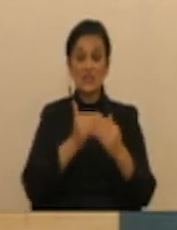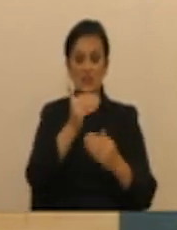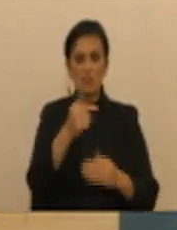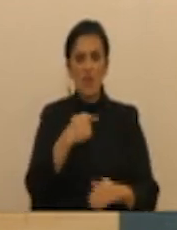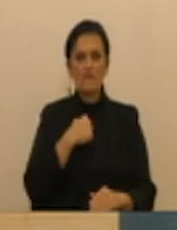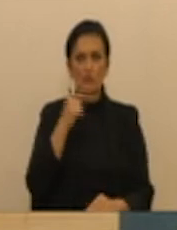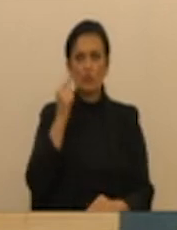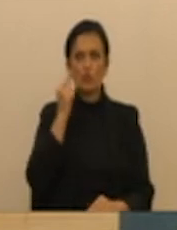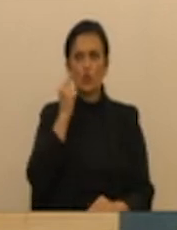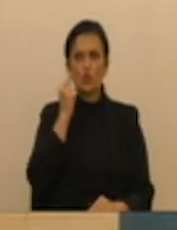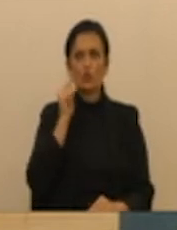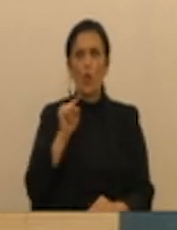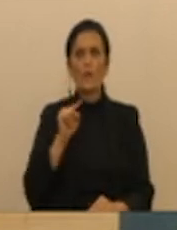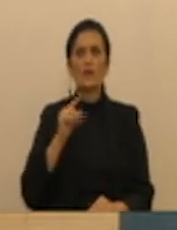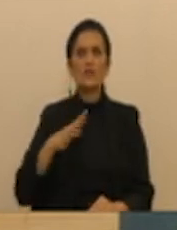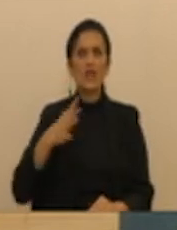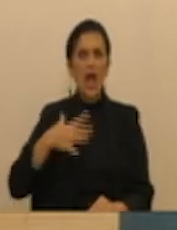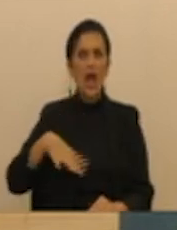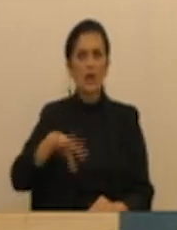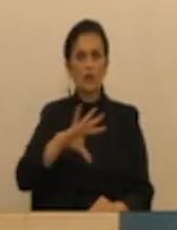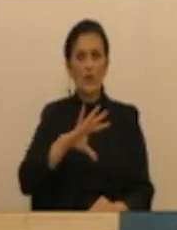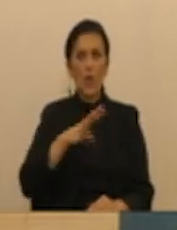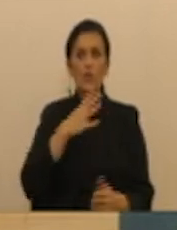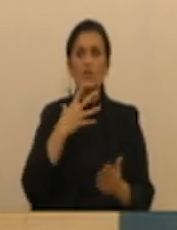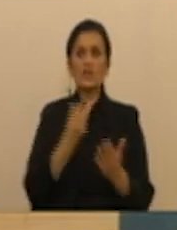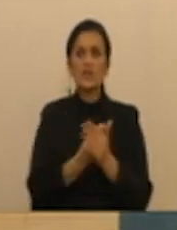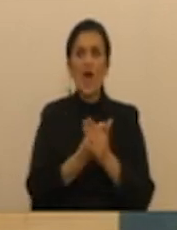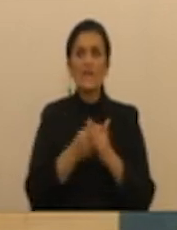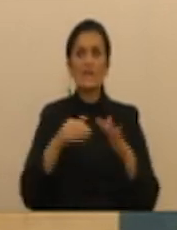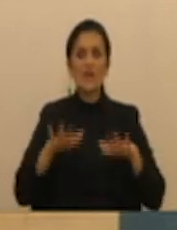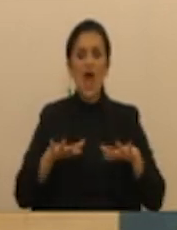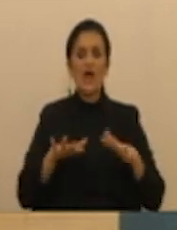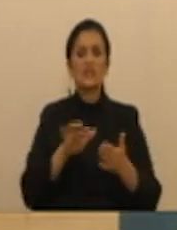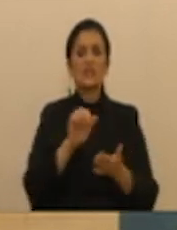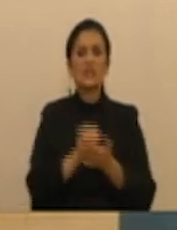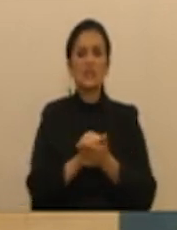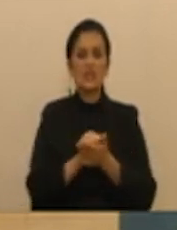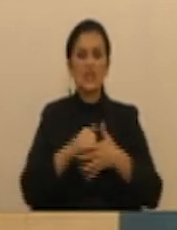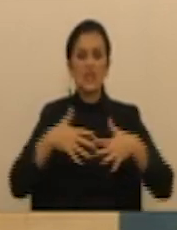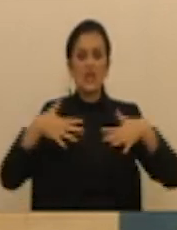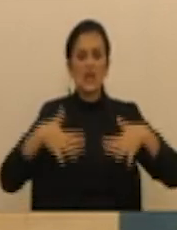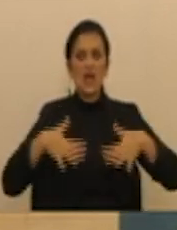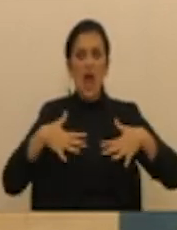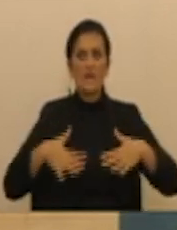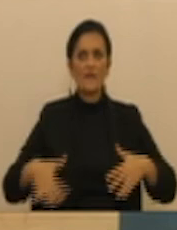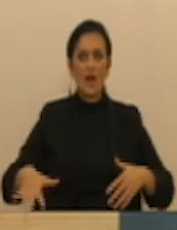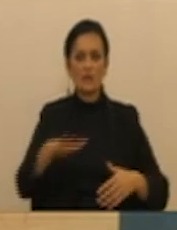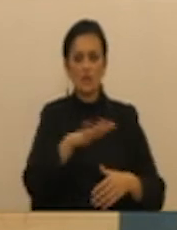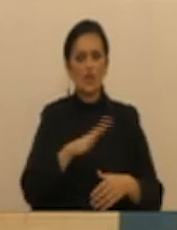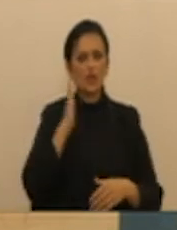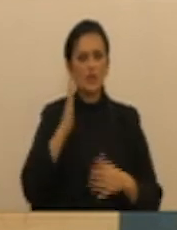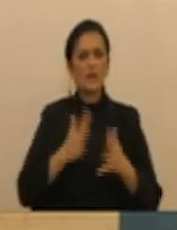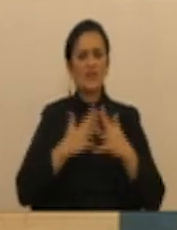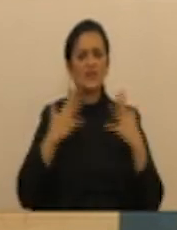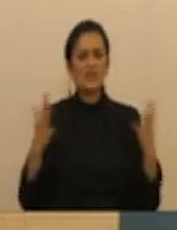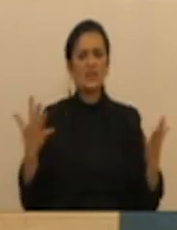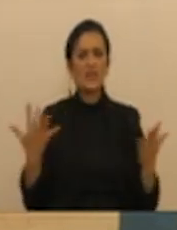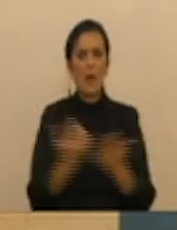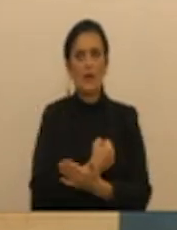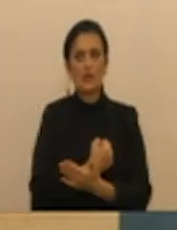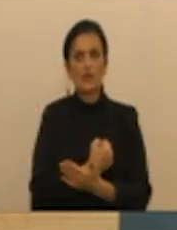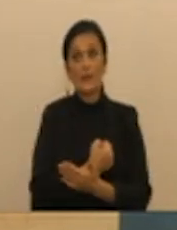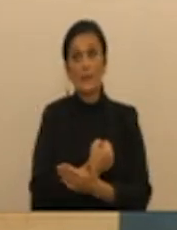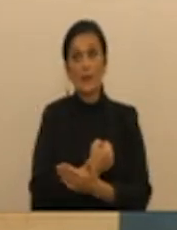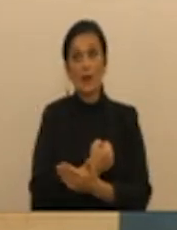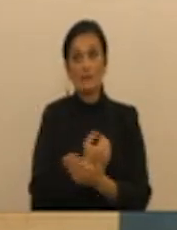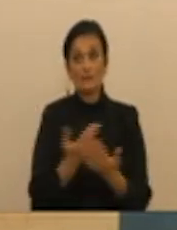რომ მაშინ საქართველო თავის ადგილს დაიკავებს ამიერკავკასიაში და ეს იქნება დიდი გამარჯვება